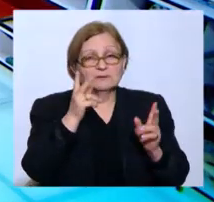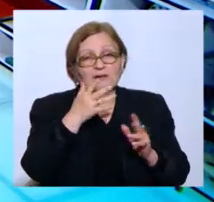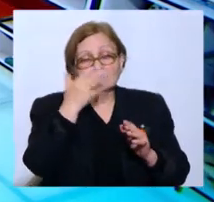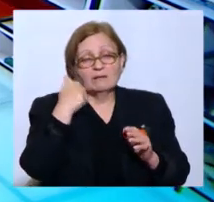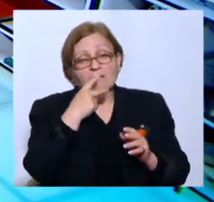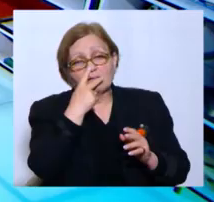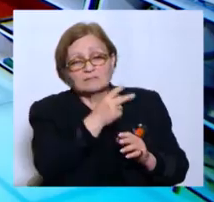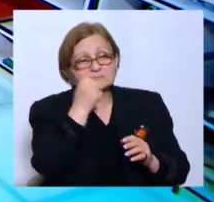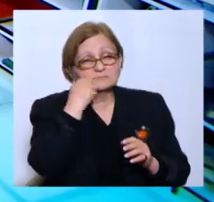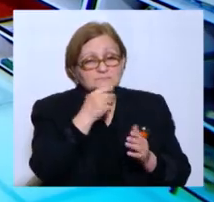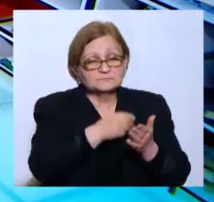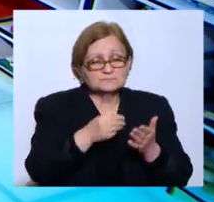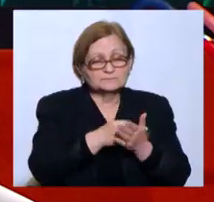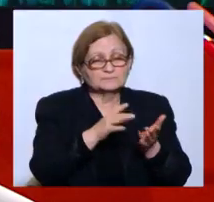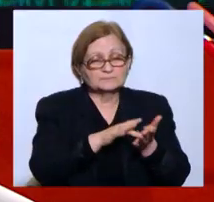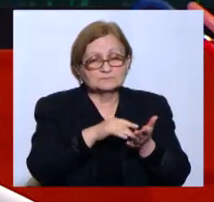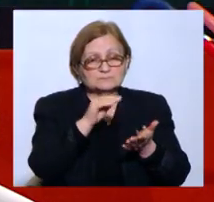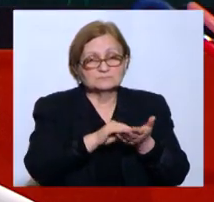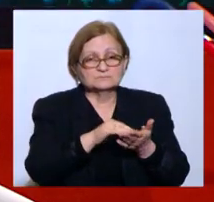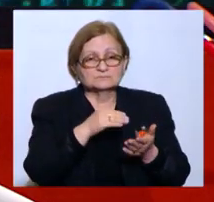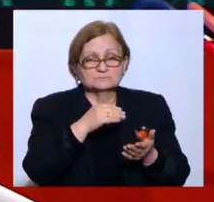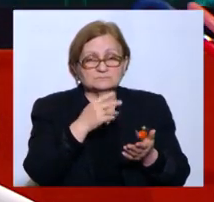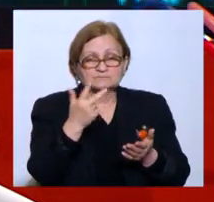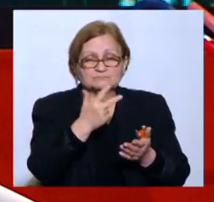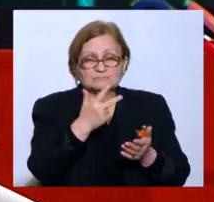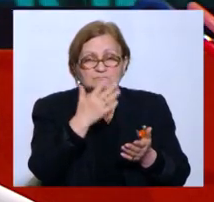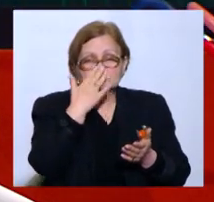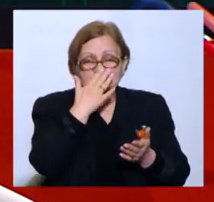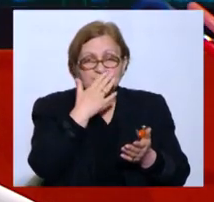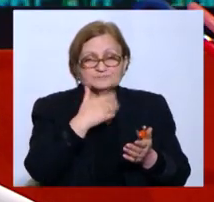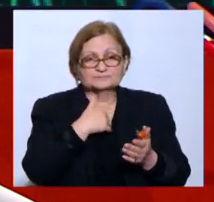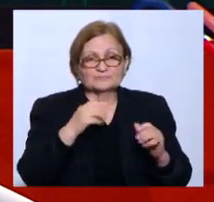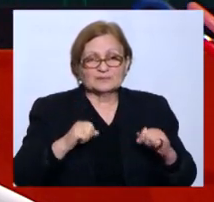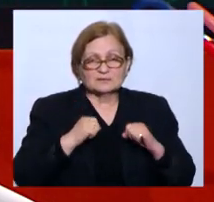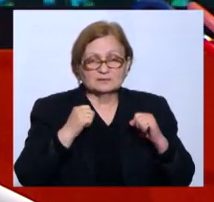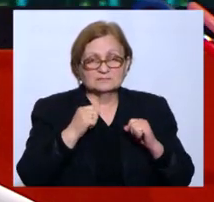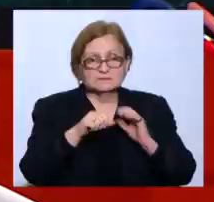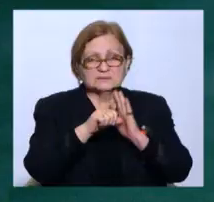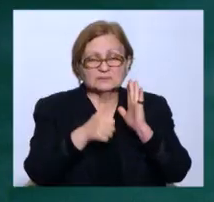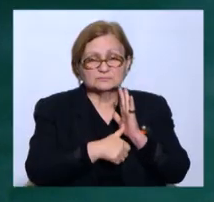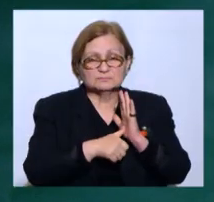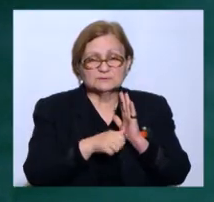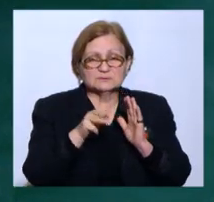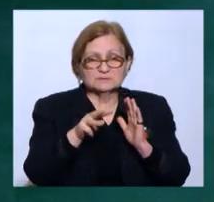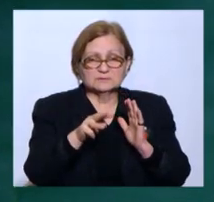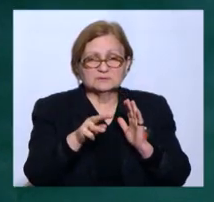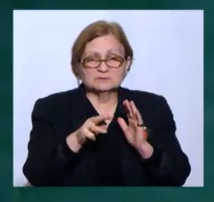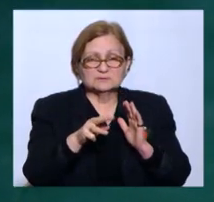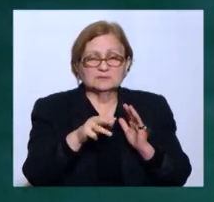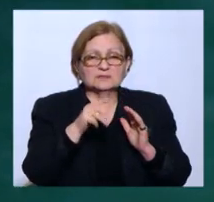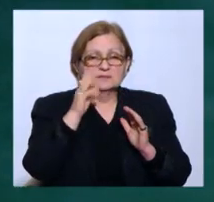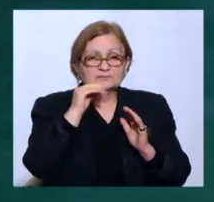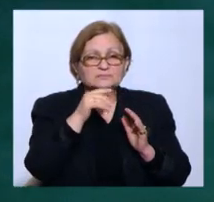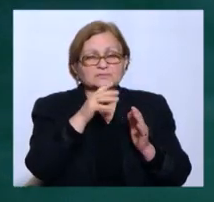ეს რველში ვიცით, რომ მესამე გაკვეთილზე ვივარჯიშეთ 16 წუთი, სასურველია ყოველთვის ვარჯიში